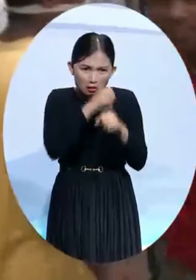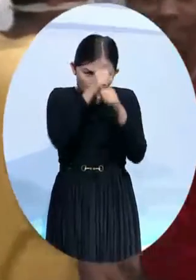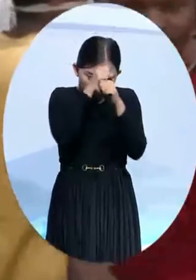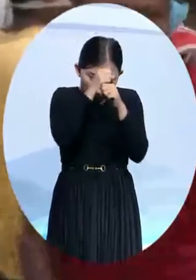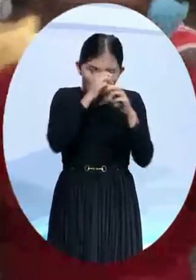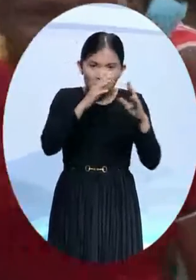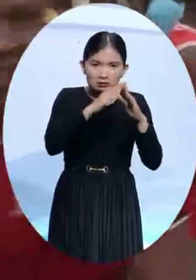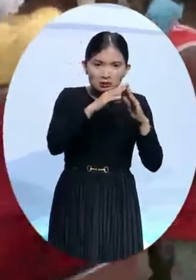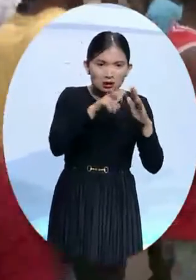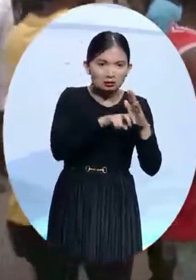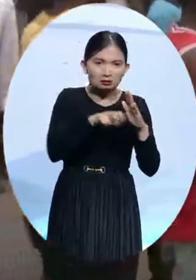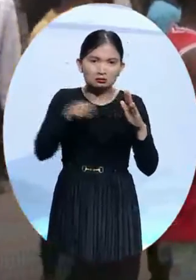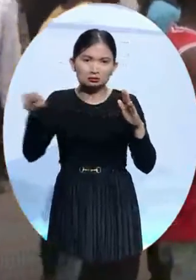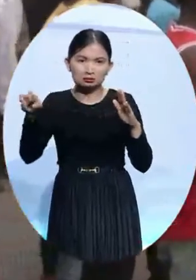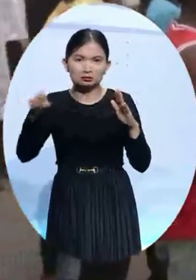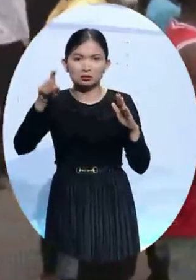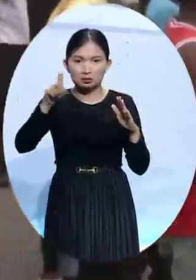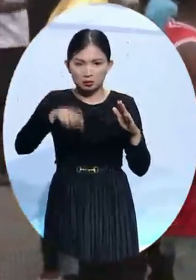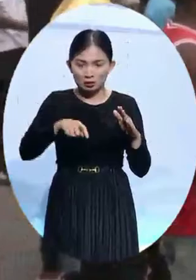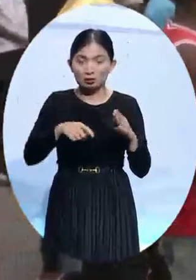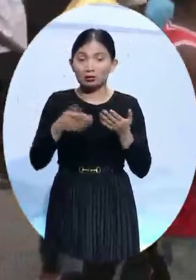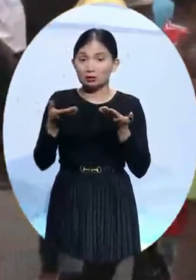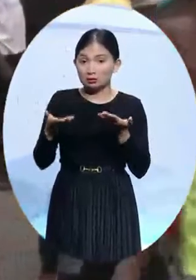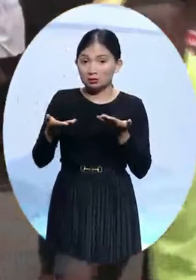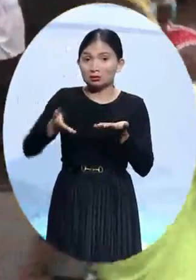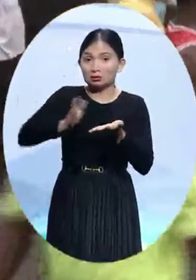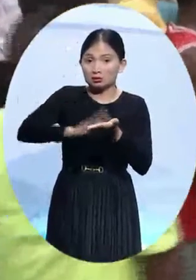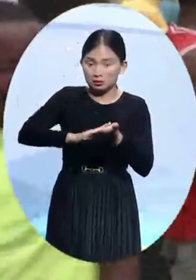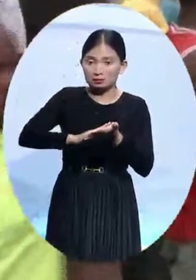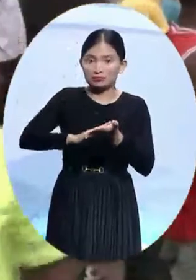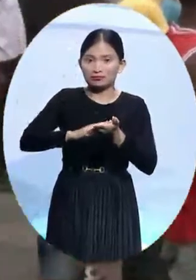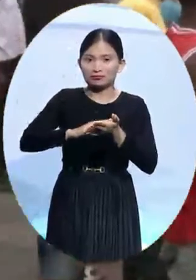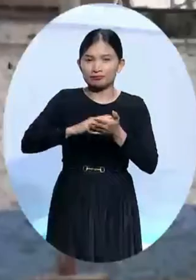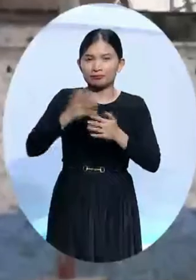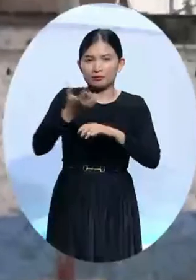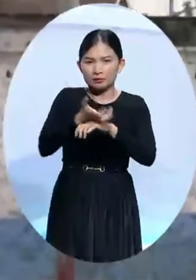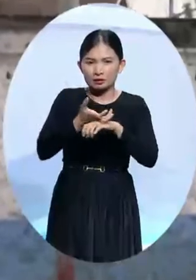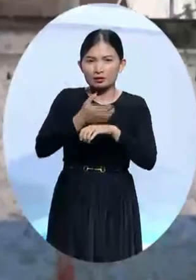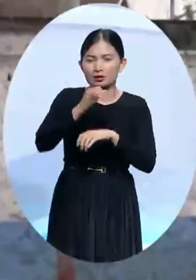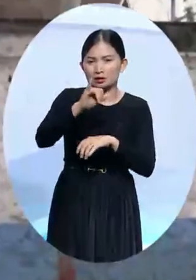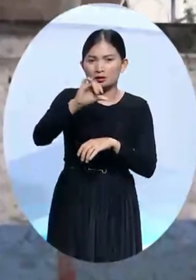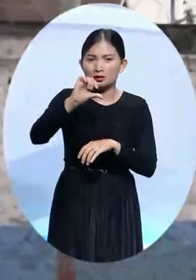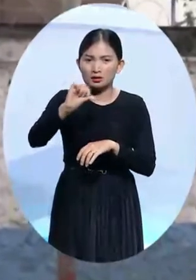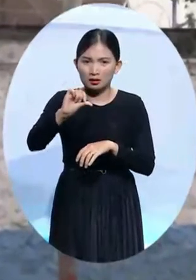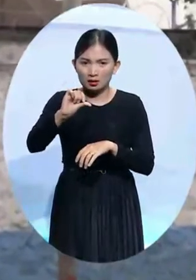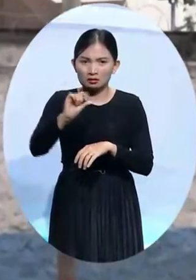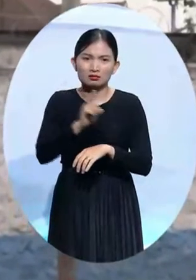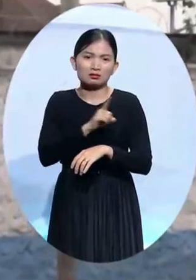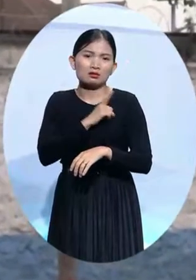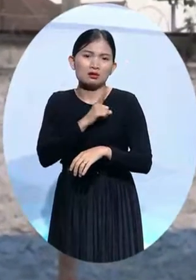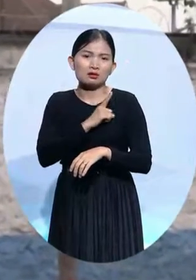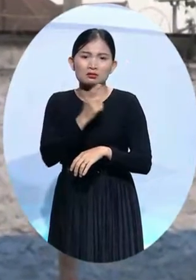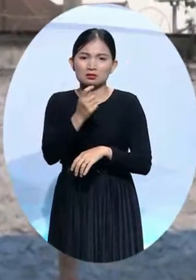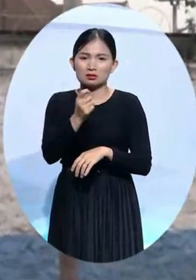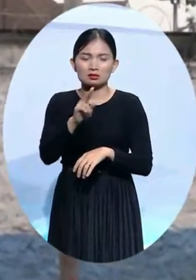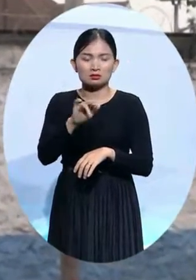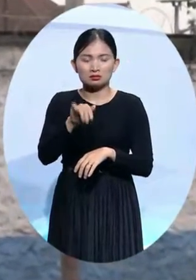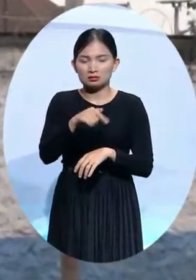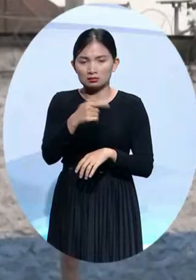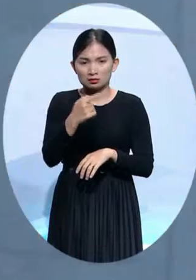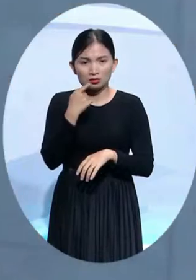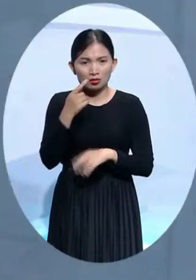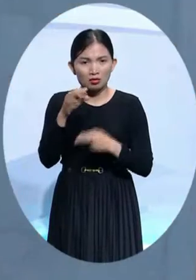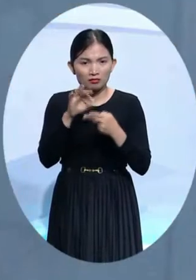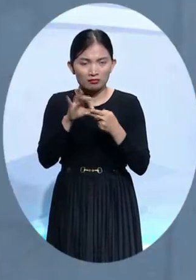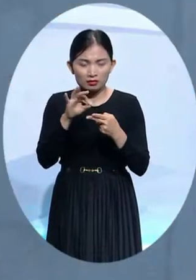liên hệ với tổ chức tự xưng nhà nước Hồi giáo IS cũng liên tiếp xảy ra, bất chấp tình trạng khẩn cấp kéo dài một năm và các hoạt động chung chống khủng bố